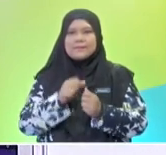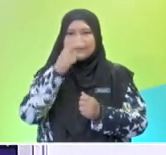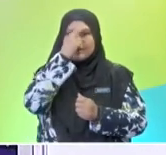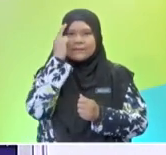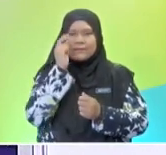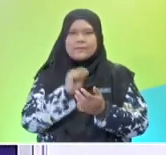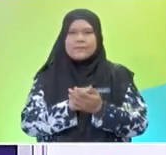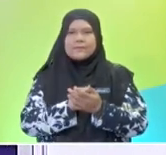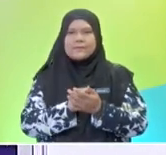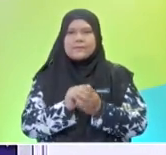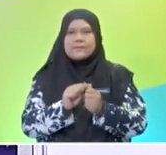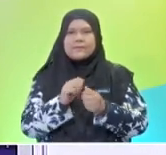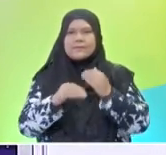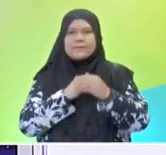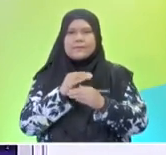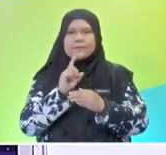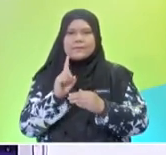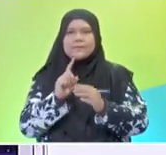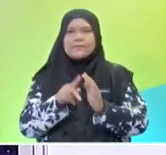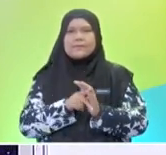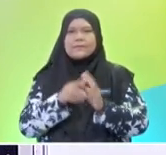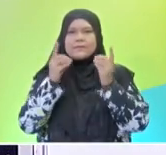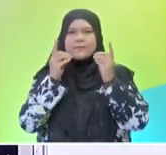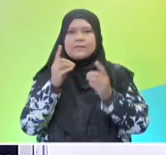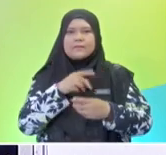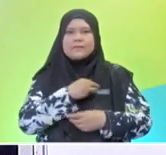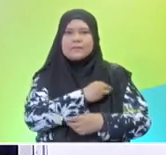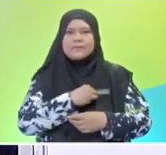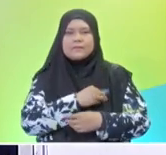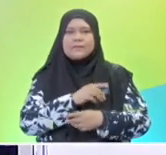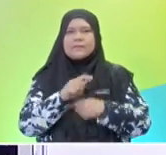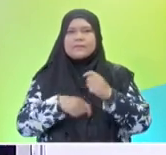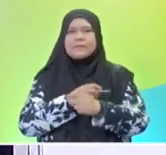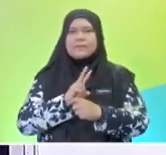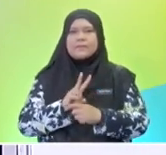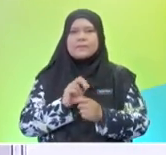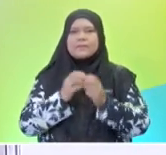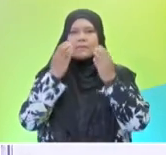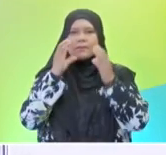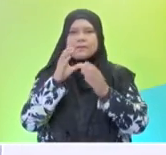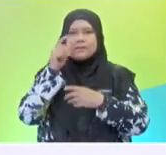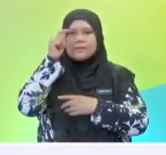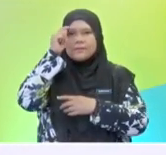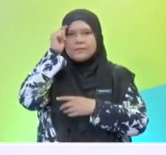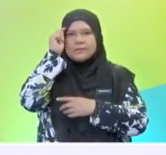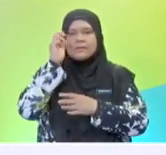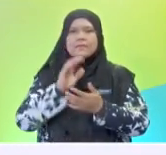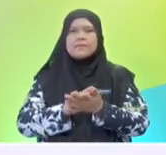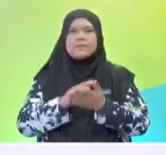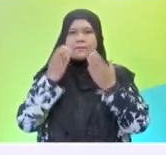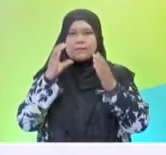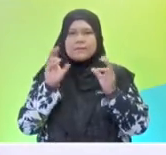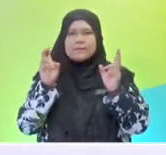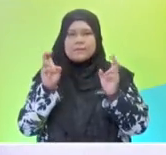1. Sekarang kita belajar mata pelajaran pendidikan moral tahun 2. Dengan saya ialah Cikgu Tipen. Cikgu, kita sedang belajar